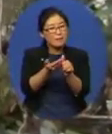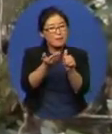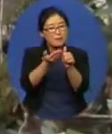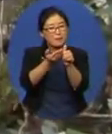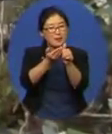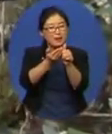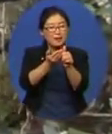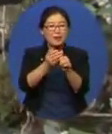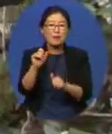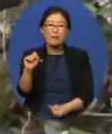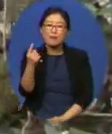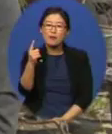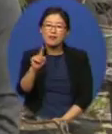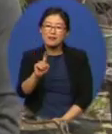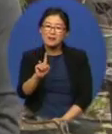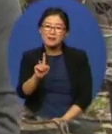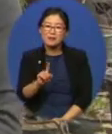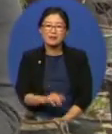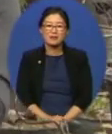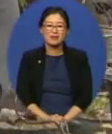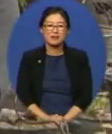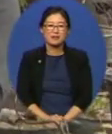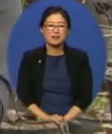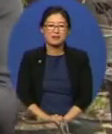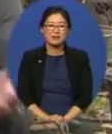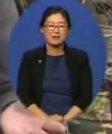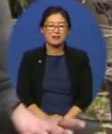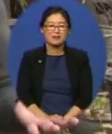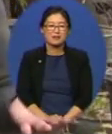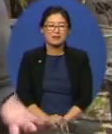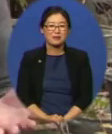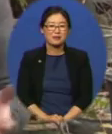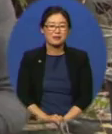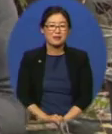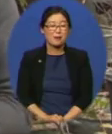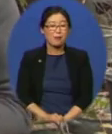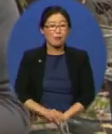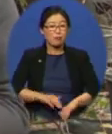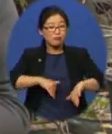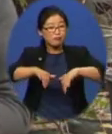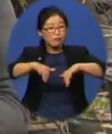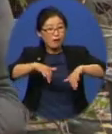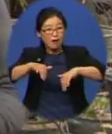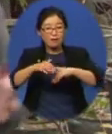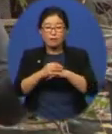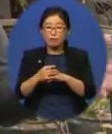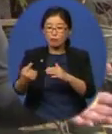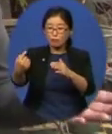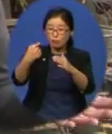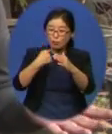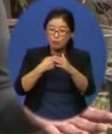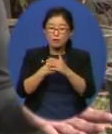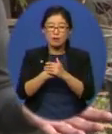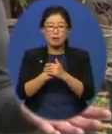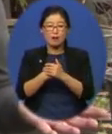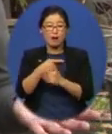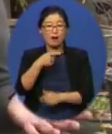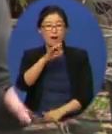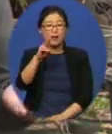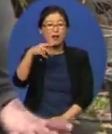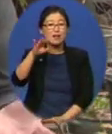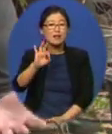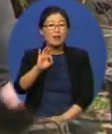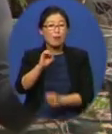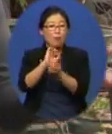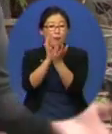있는지 궁금했습니다. 지나가다가 들어오셔가지고 여기 야생화 간판이 있어서 들어왔어요. 그러면